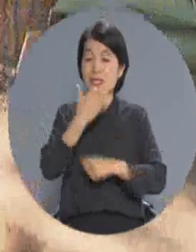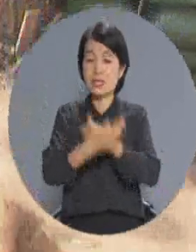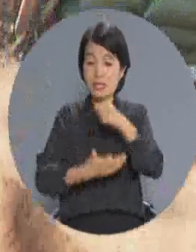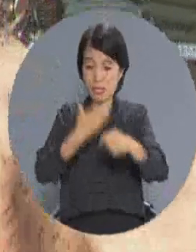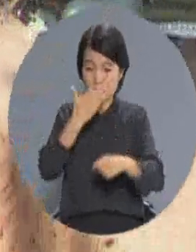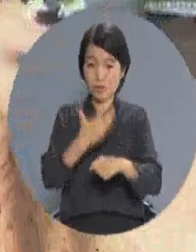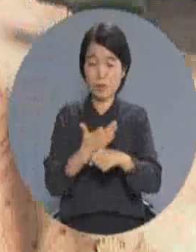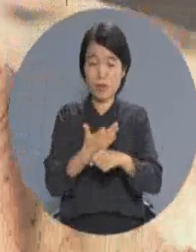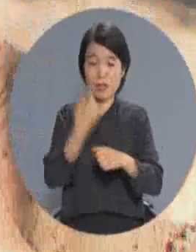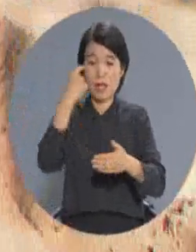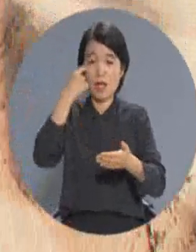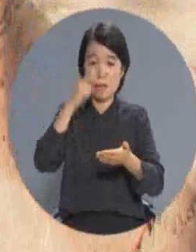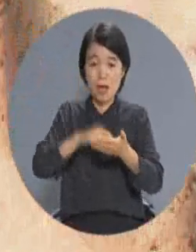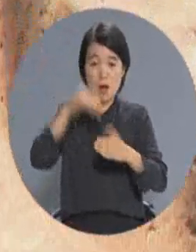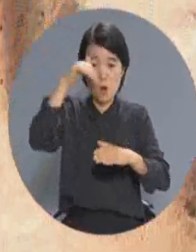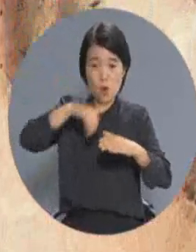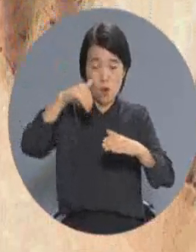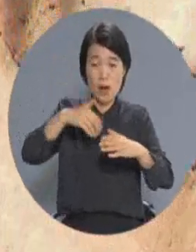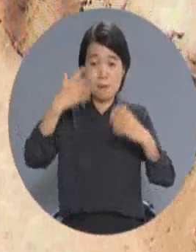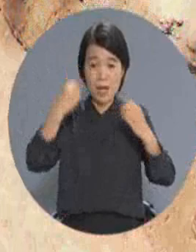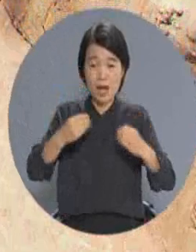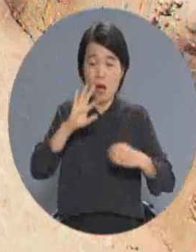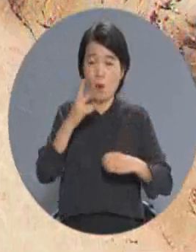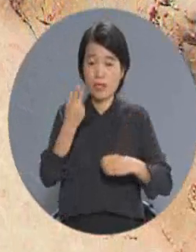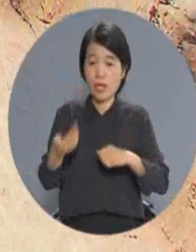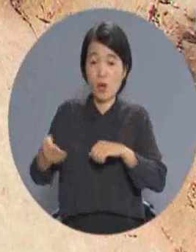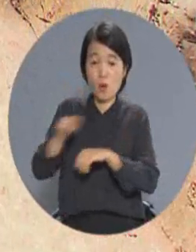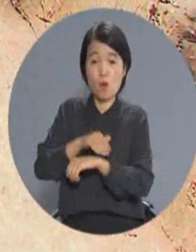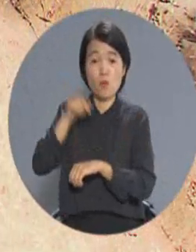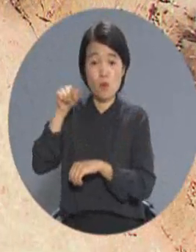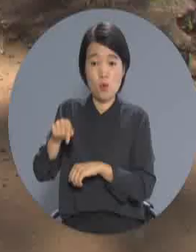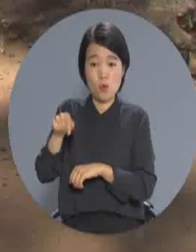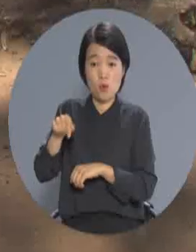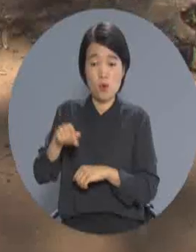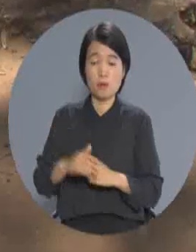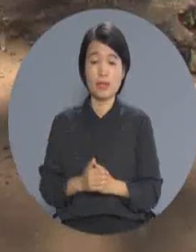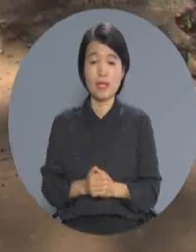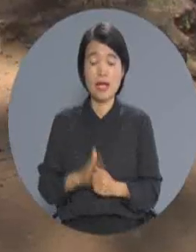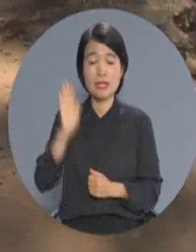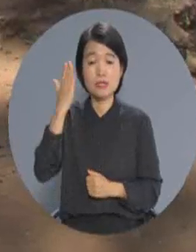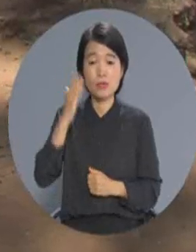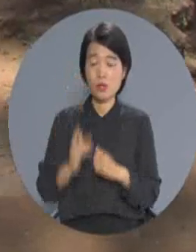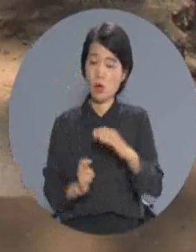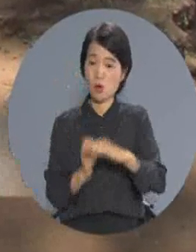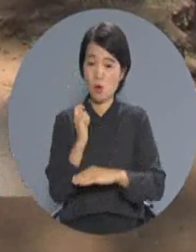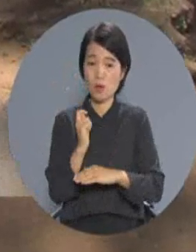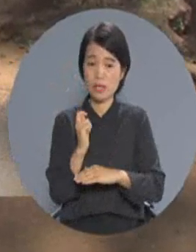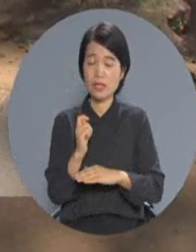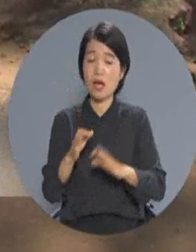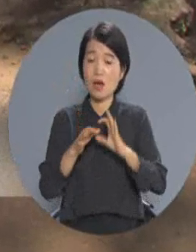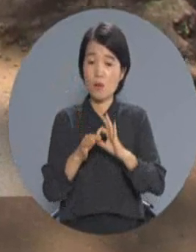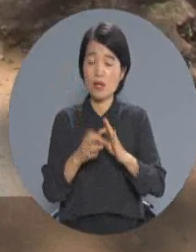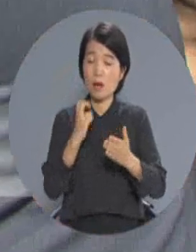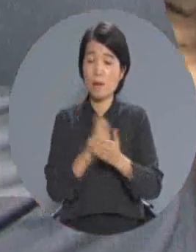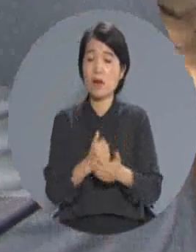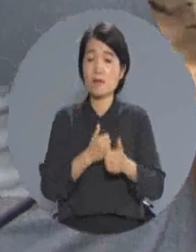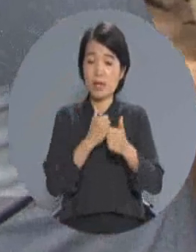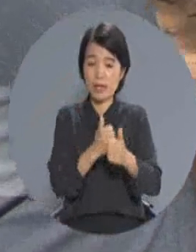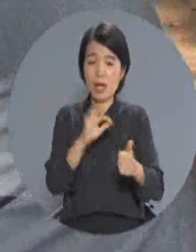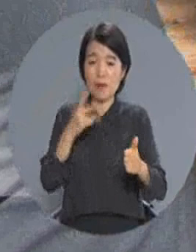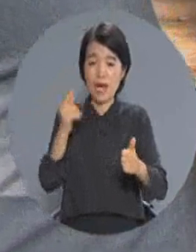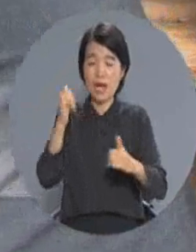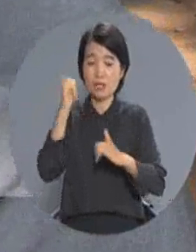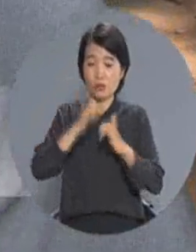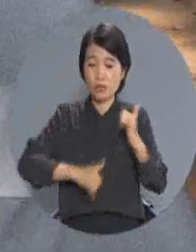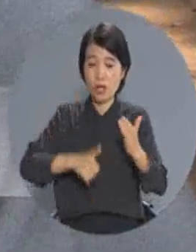만에 발굴 조사가 마무리된 고흥 봉림고분군입니다. 최근 들어 고흥에서는 관련 법령에 따른 마한